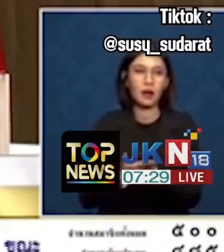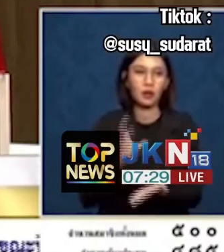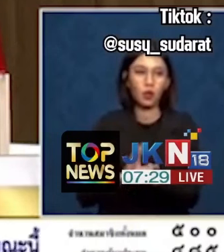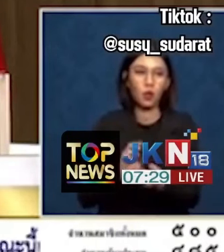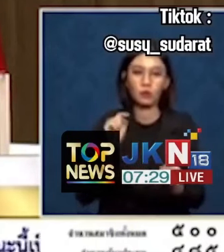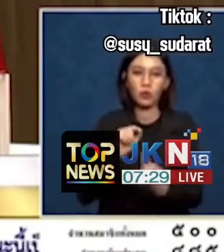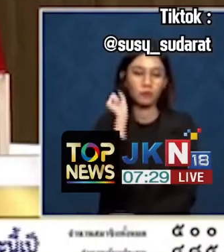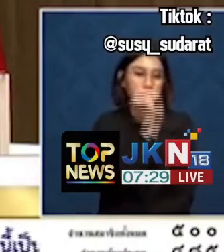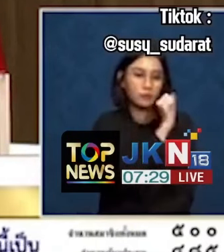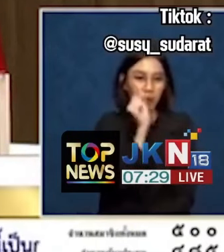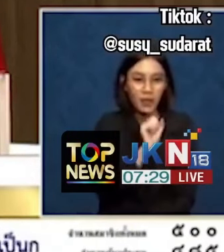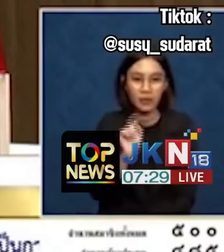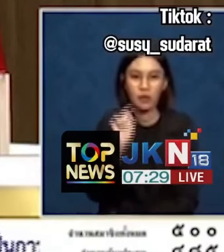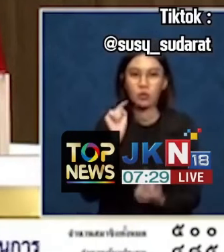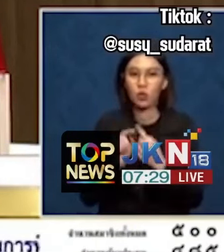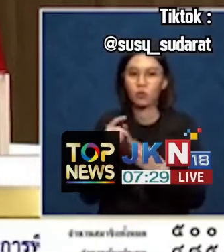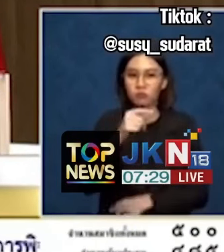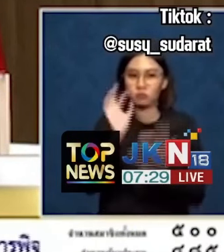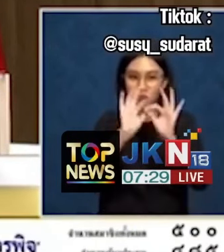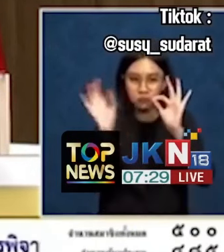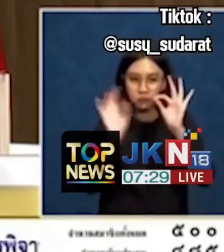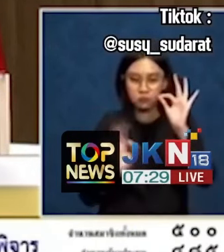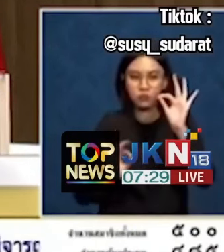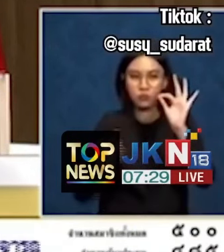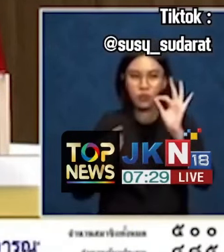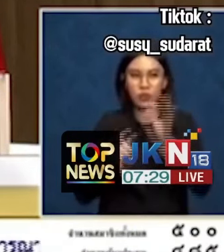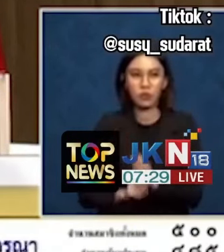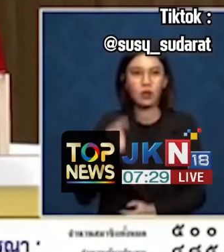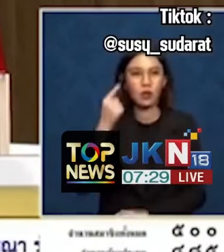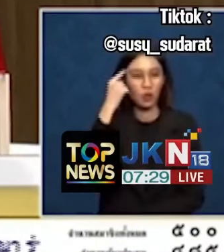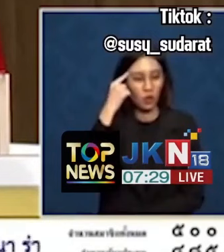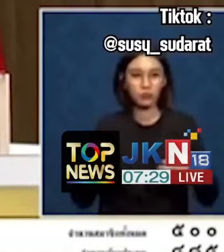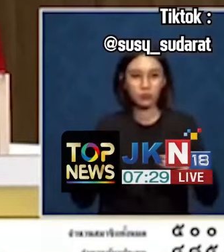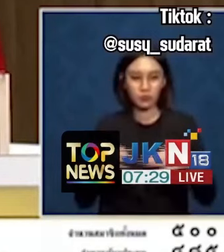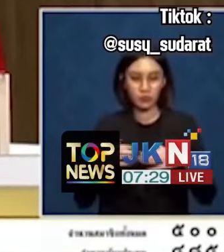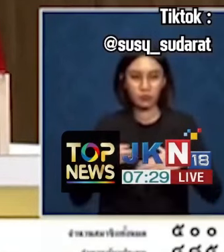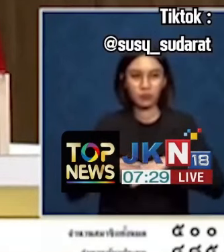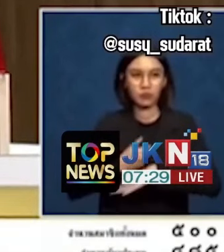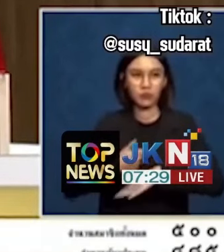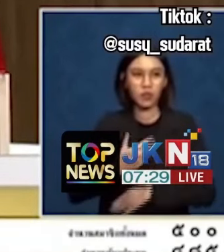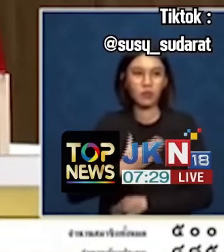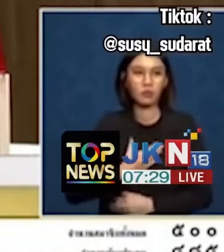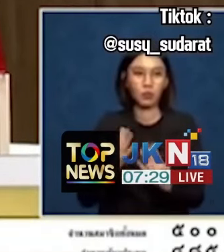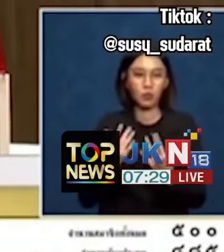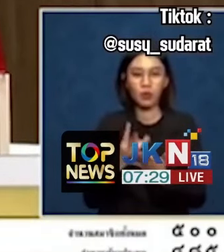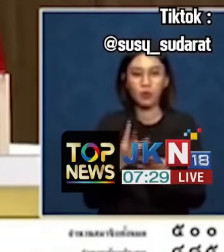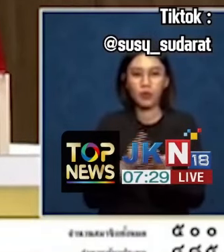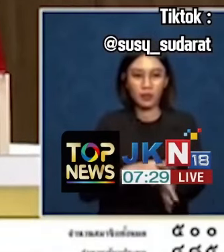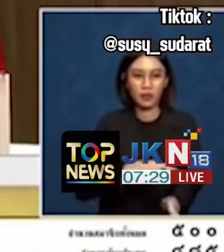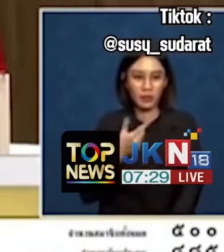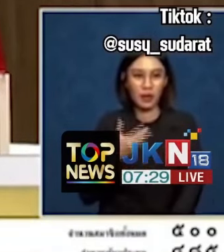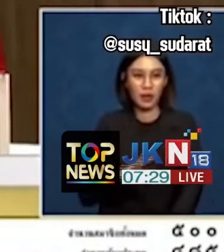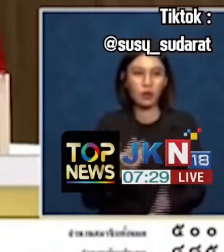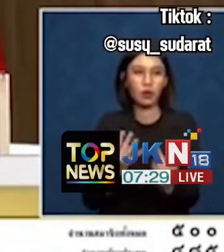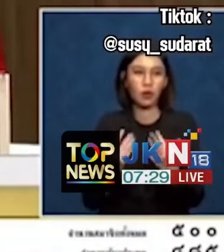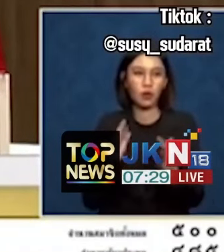นะมุมบันเทิงการเมืองเดี๋ยวลองไปดูคลิปนี้ครับ นี่รอวาระนี้มานานมากเลยท่านประธานรอตั้งแต่เช้